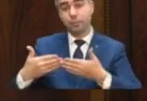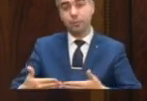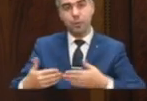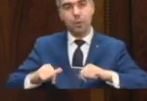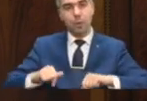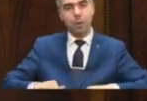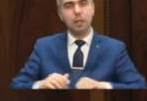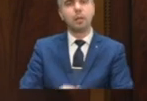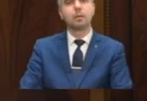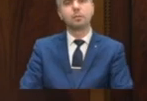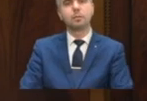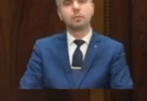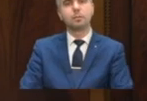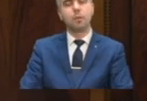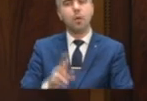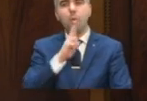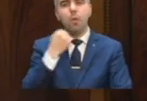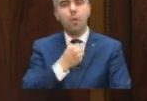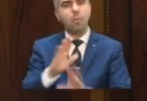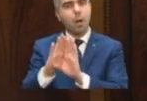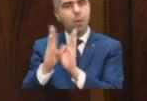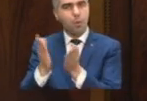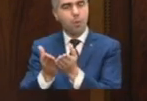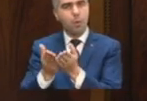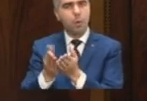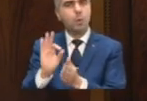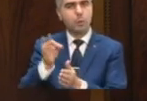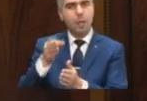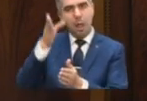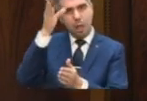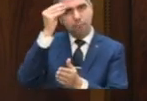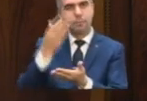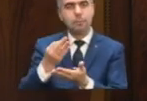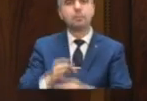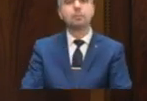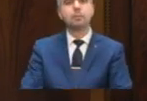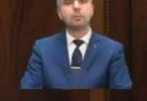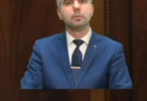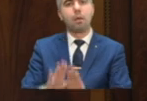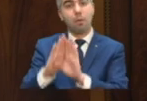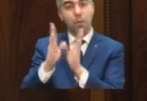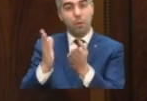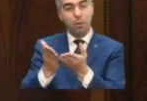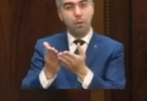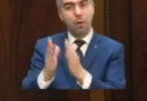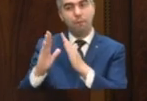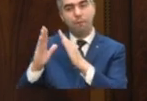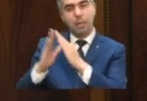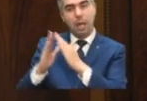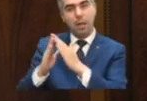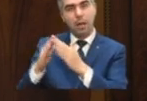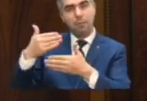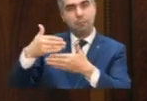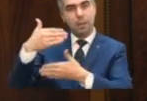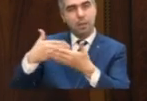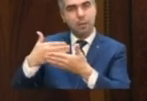الوزارة وأيضا في الحكومة ككل واعيين بأن هاد المنظومة ديال السكن خصها تكون